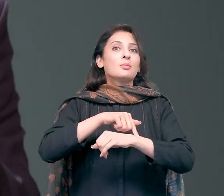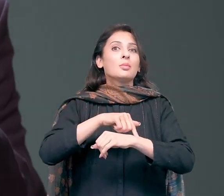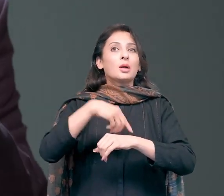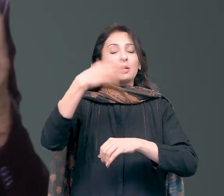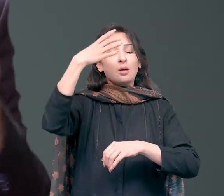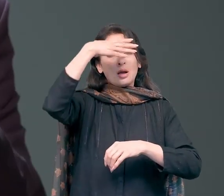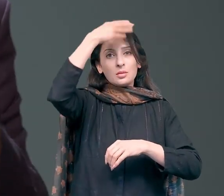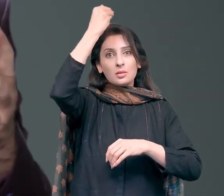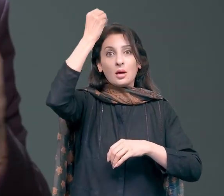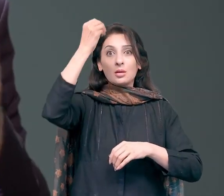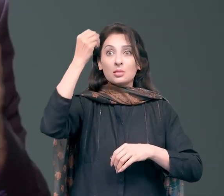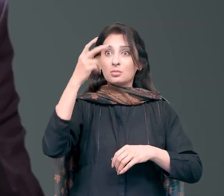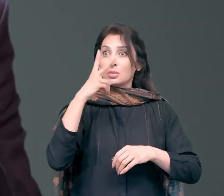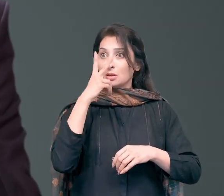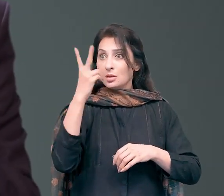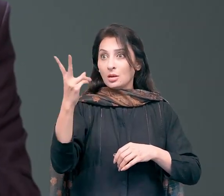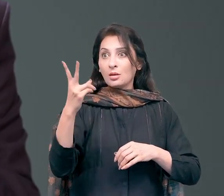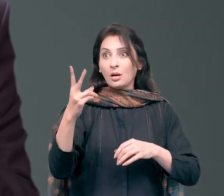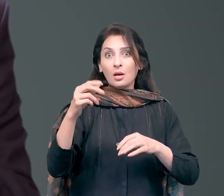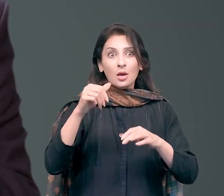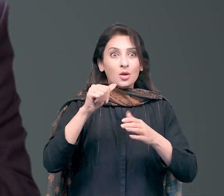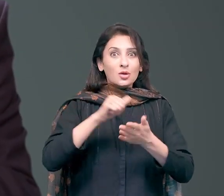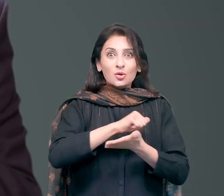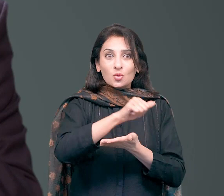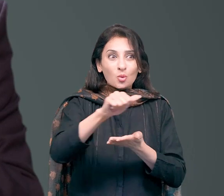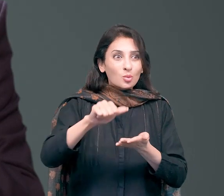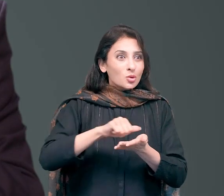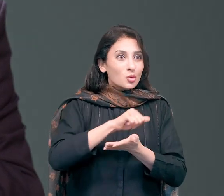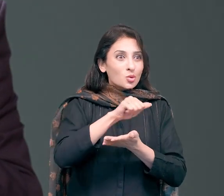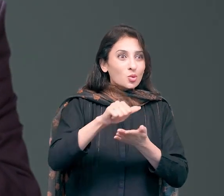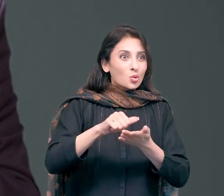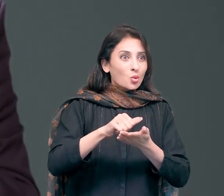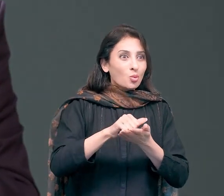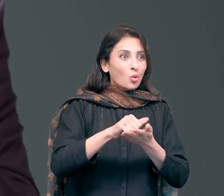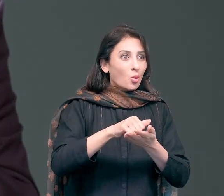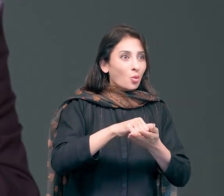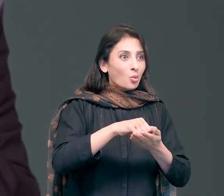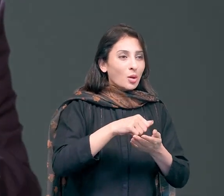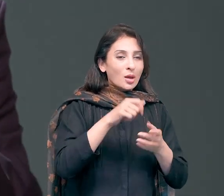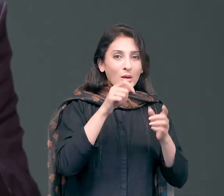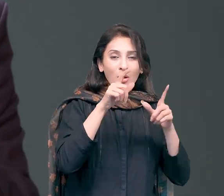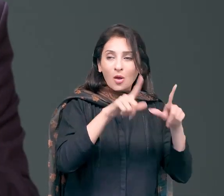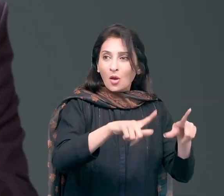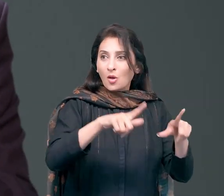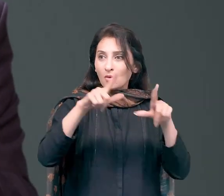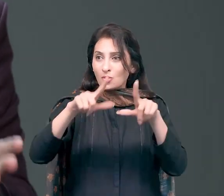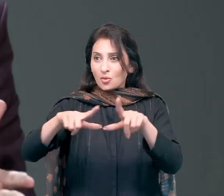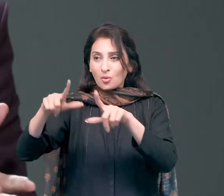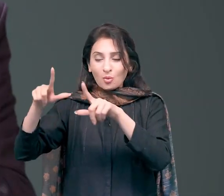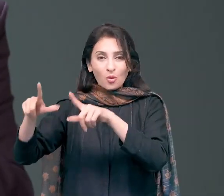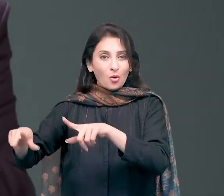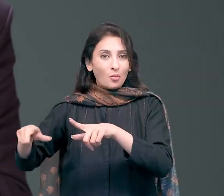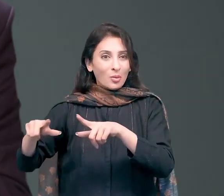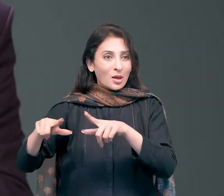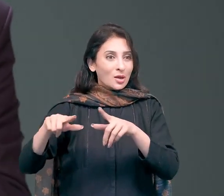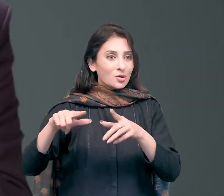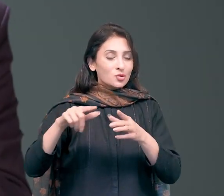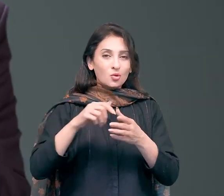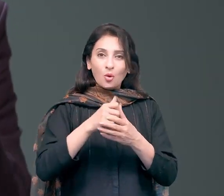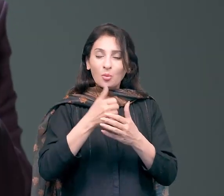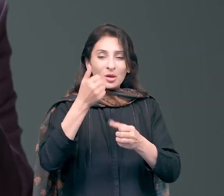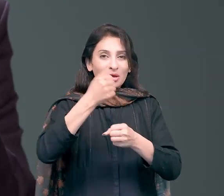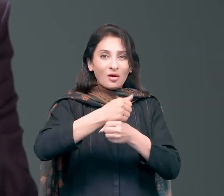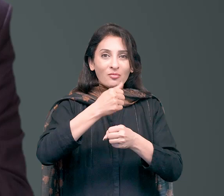ہیں، جن کے ہاتھ میں یہ حکومتیں ہوں گی، وہ اپنی کمیونٹی کے لیے، وہ اپنے صوبے کے لیے زیادہ اچھا کام کرے